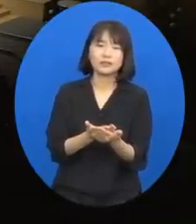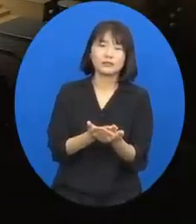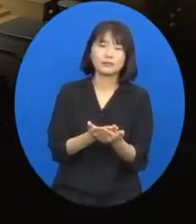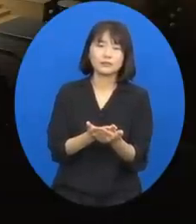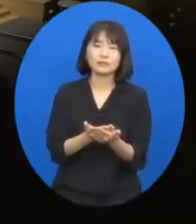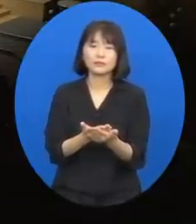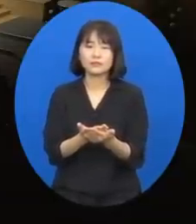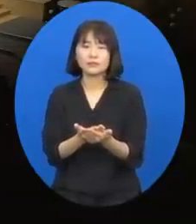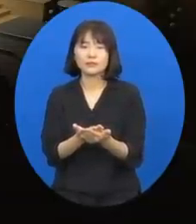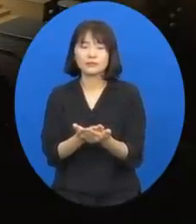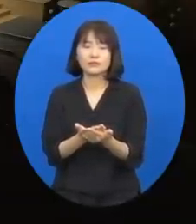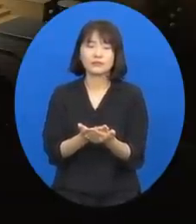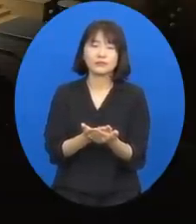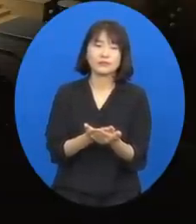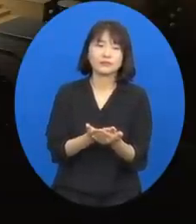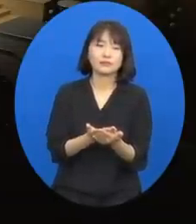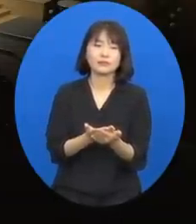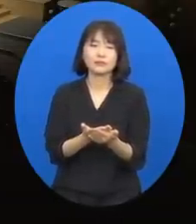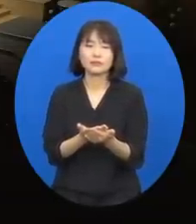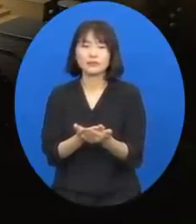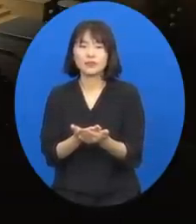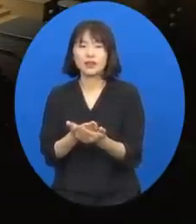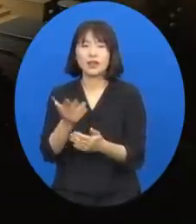중 무대에서 맘 여느